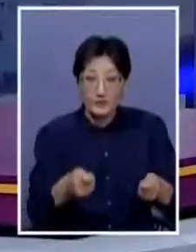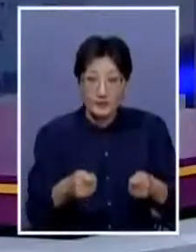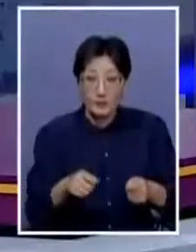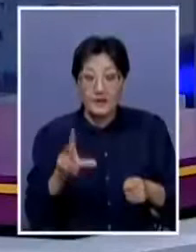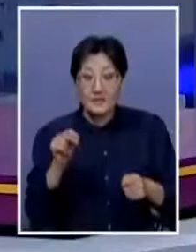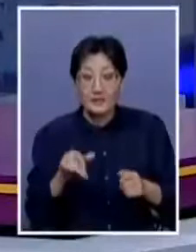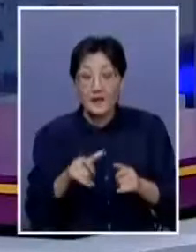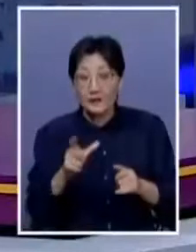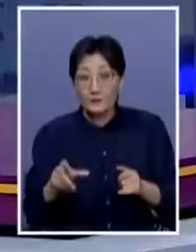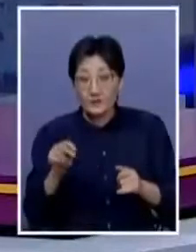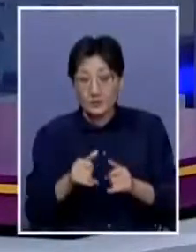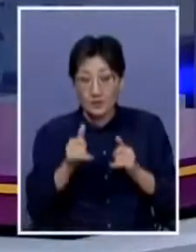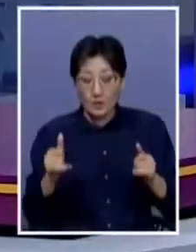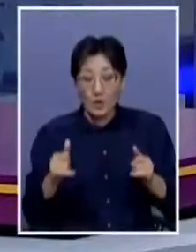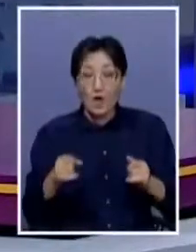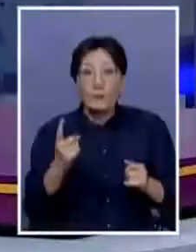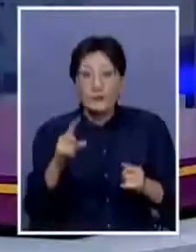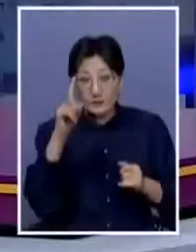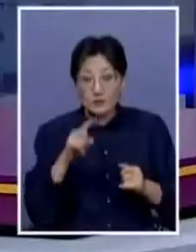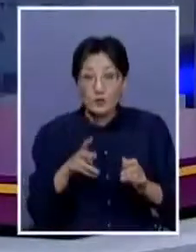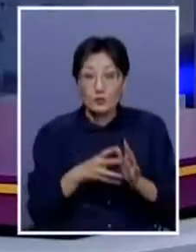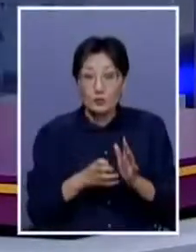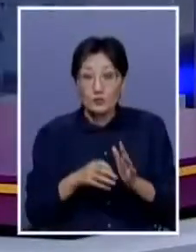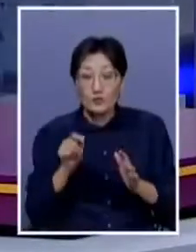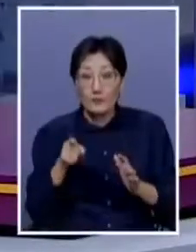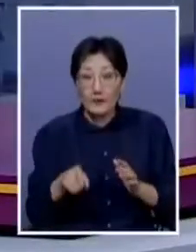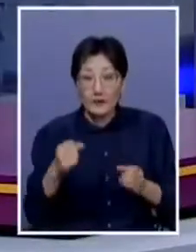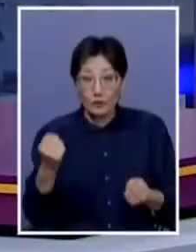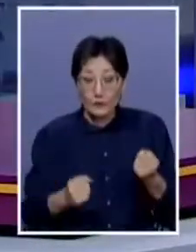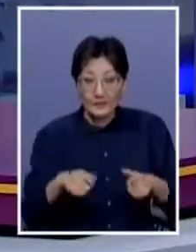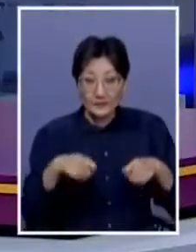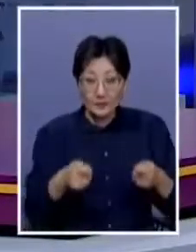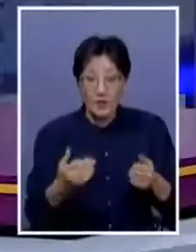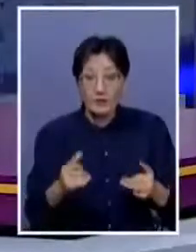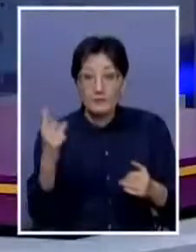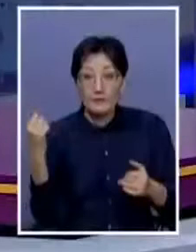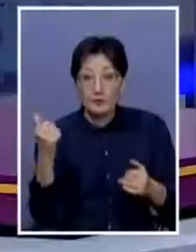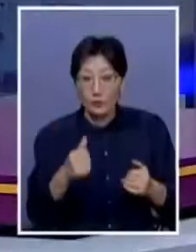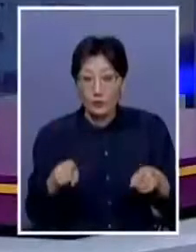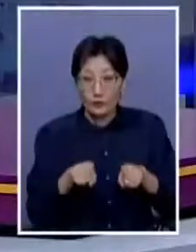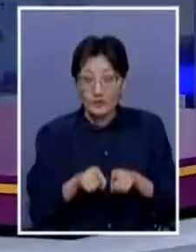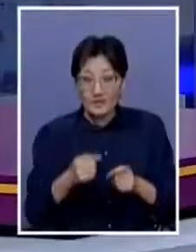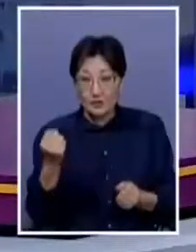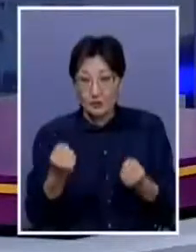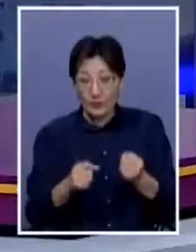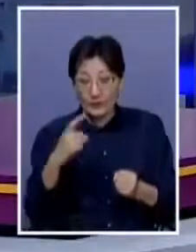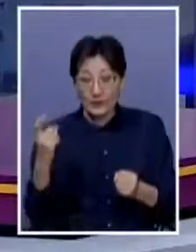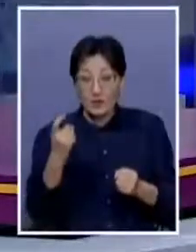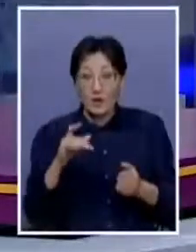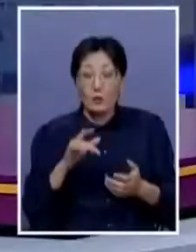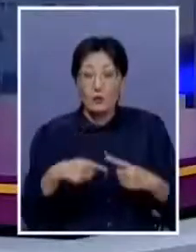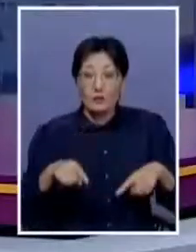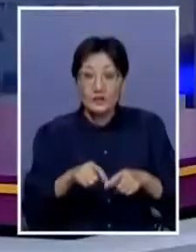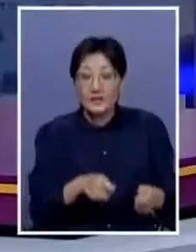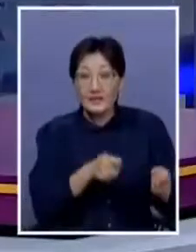қатар артқан. Бұрын еліміз бойынша бір айда 900 мың көлік тапсырылса, қазір бір аптада осынша темір тұлпар иесі орталыққа